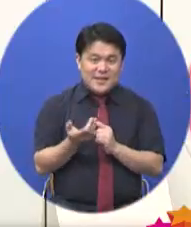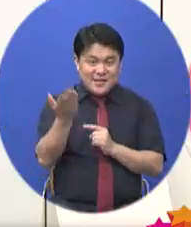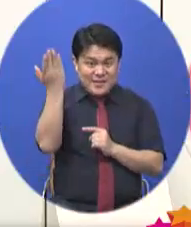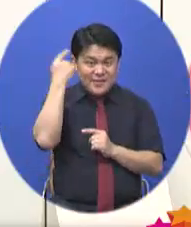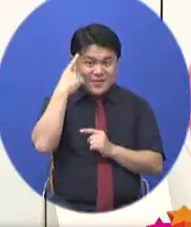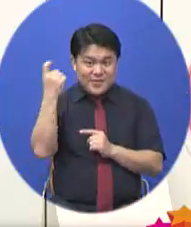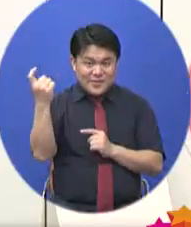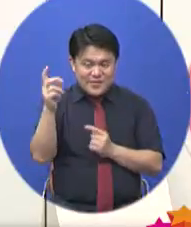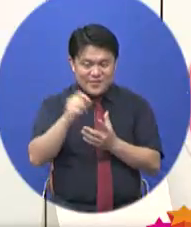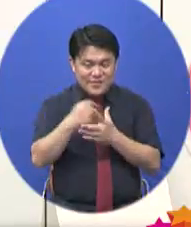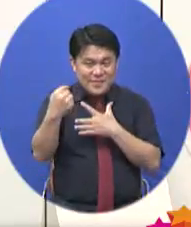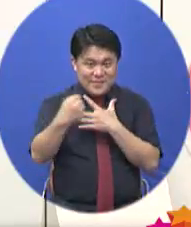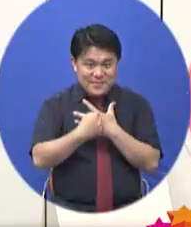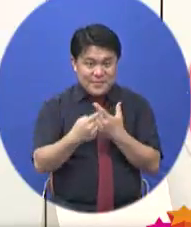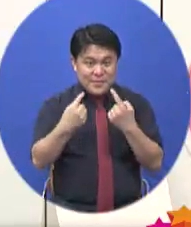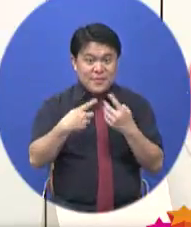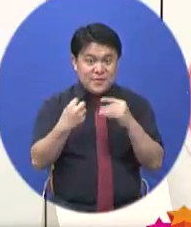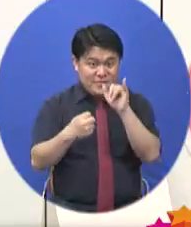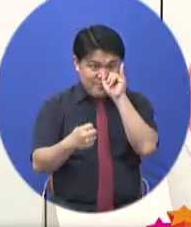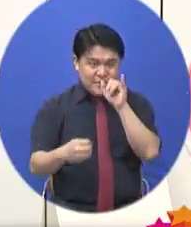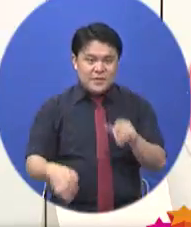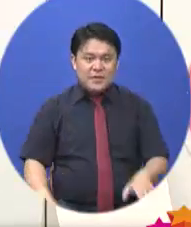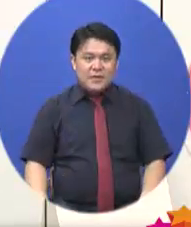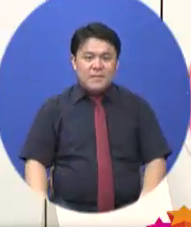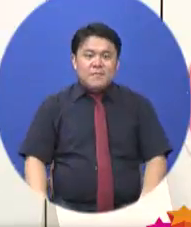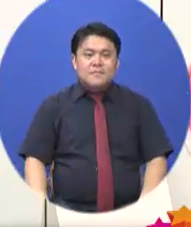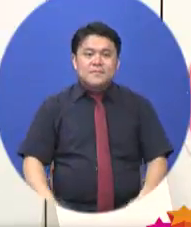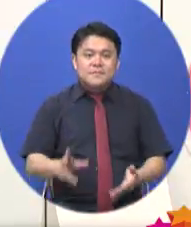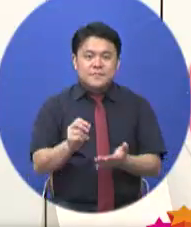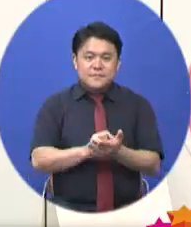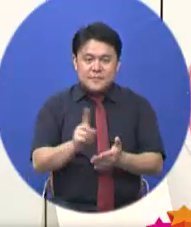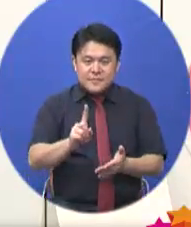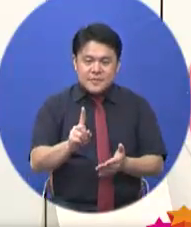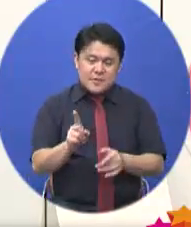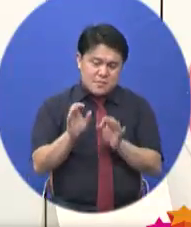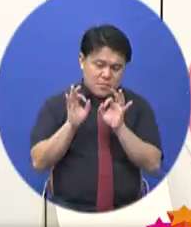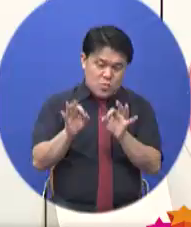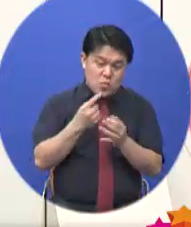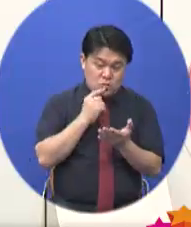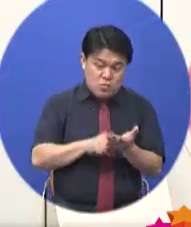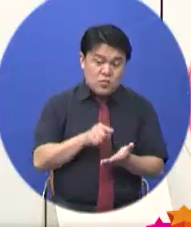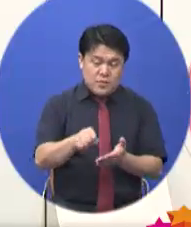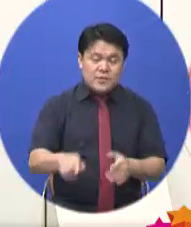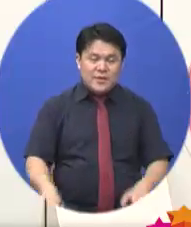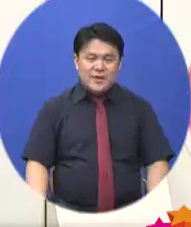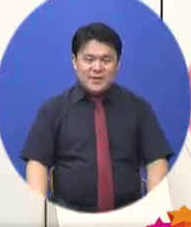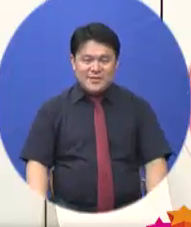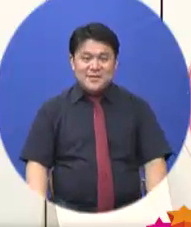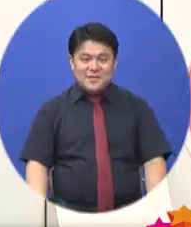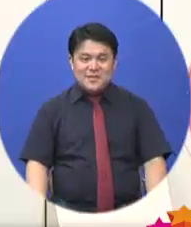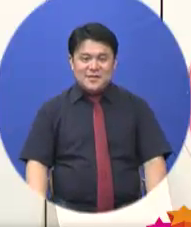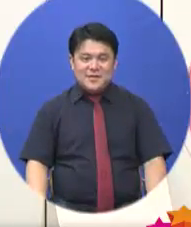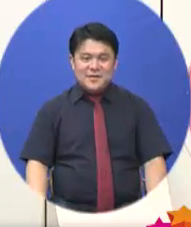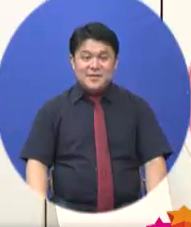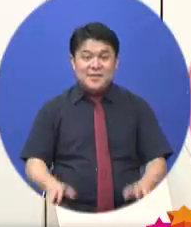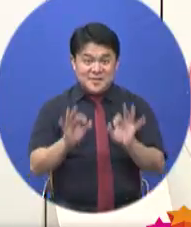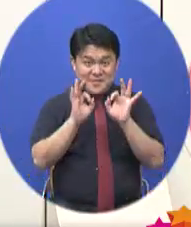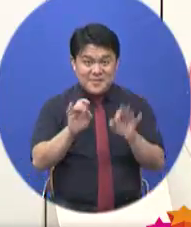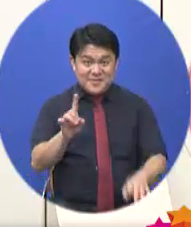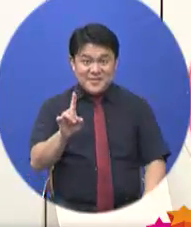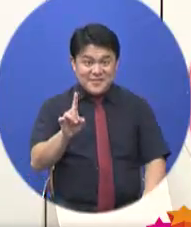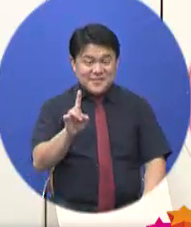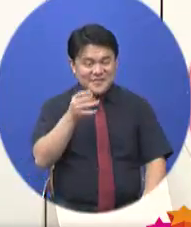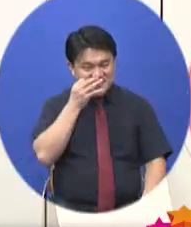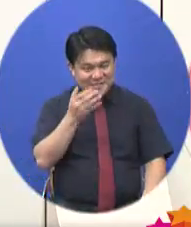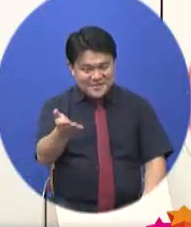또 함께 하시는 분들이 많이 계세요. 그래요. 이 퀴즈가요. 네. 알고 보면 쉬운 거예요. 네, 네. 아주 네. 거저 먹게 해요. 보겠습니다. 네.